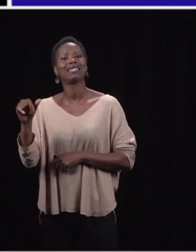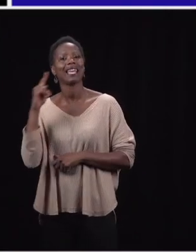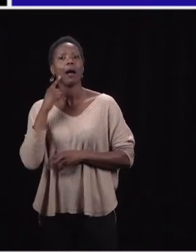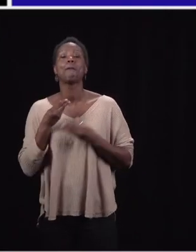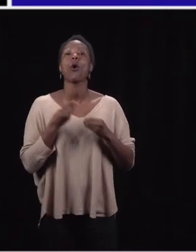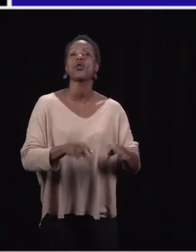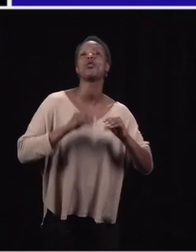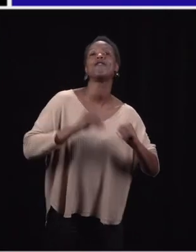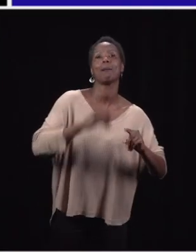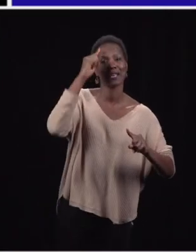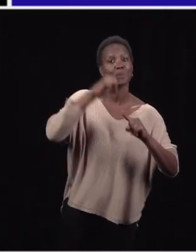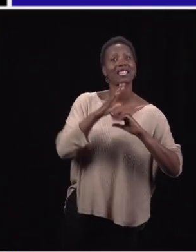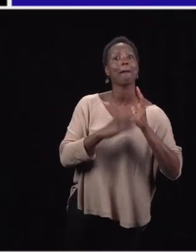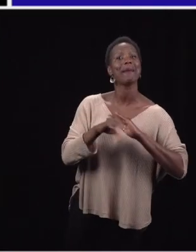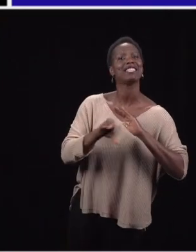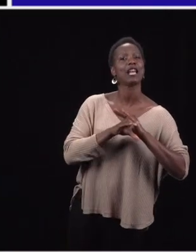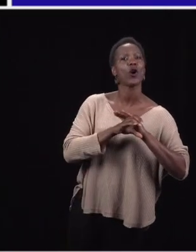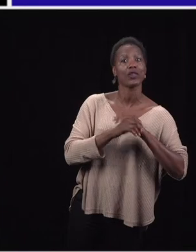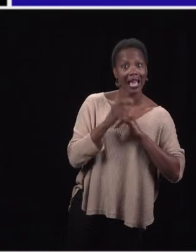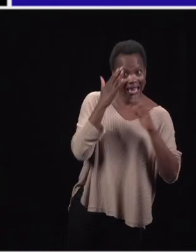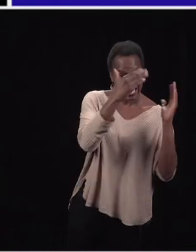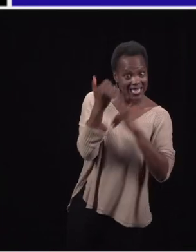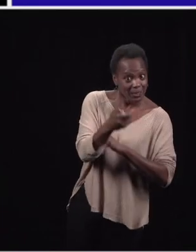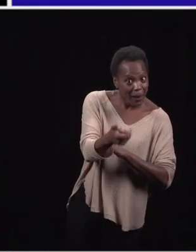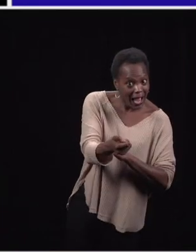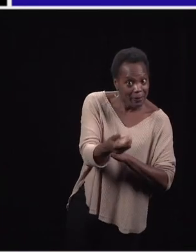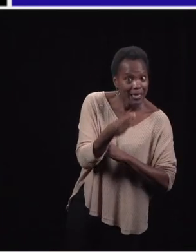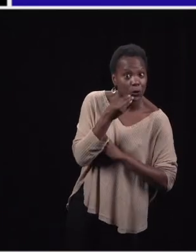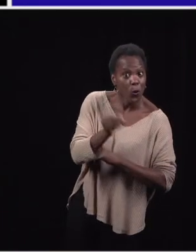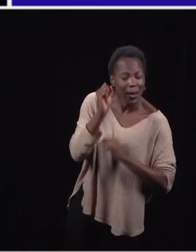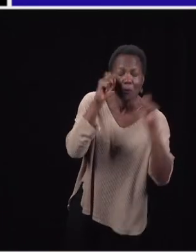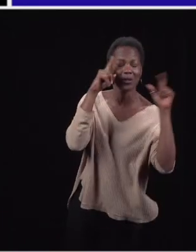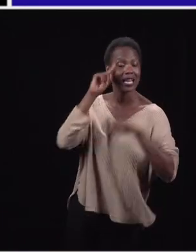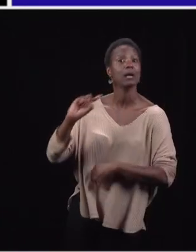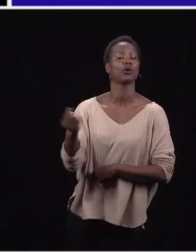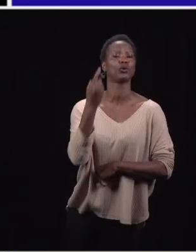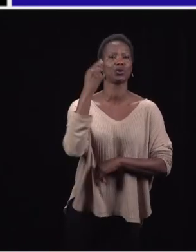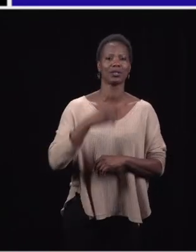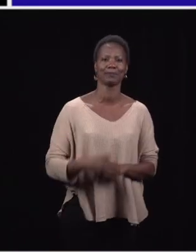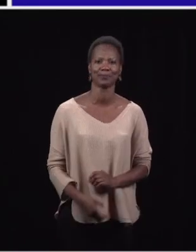du code je vous dis à très vite et excellent déclic à toutes et à tous